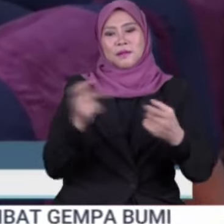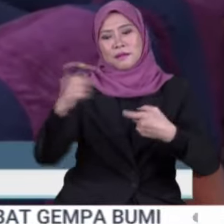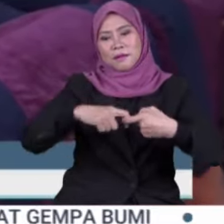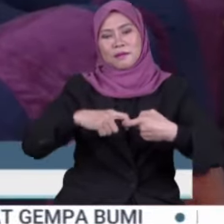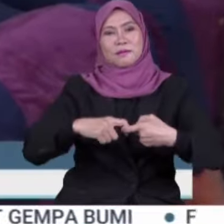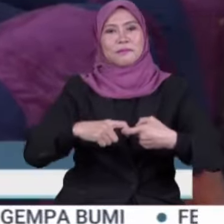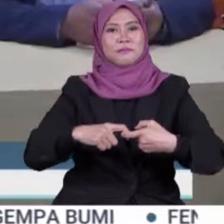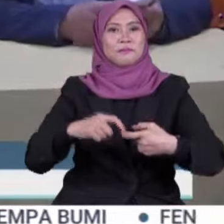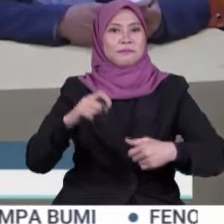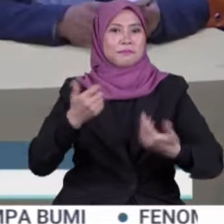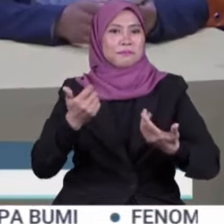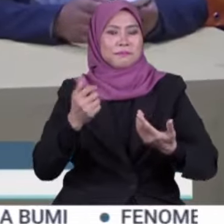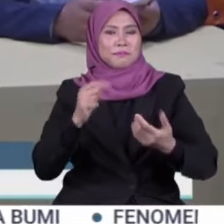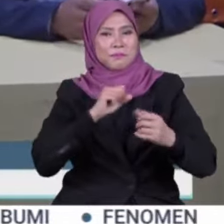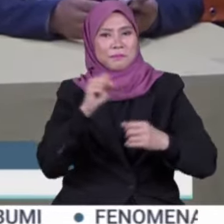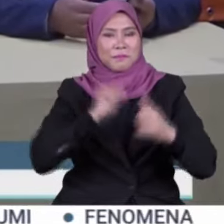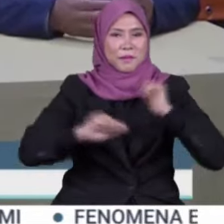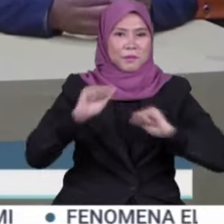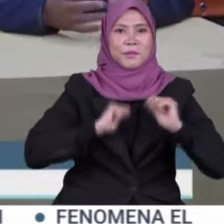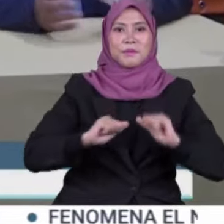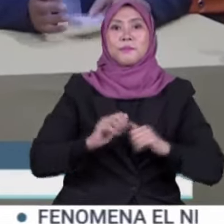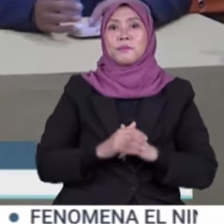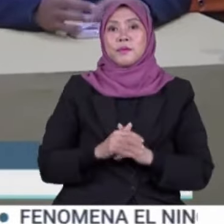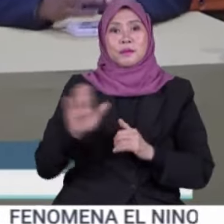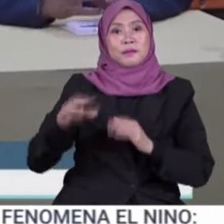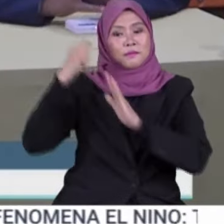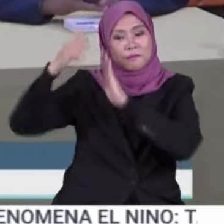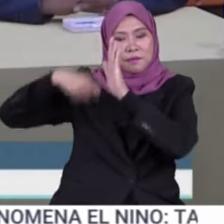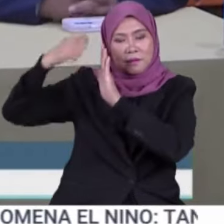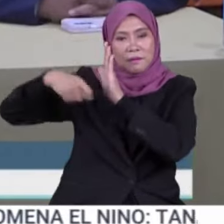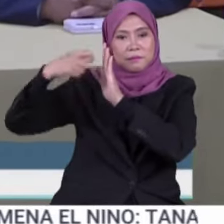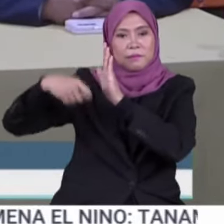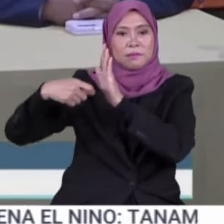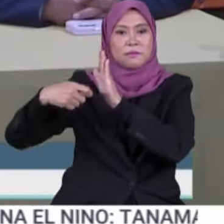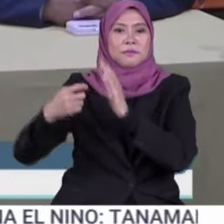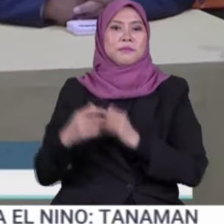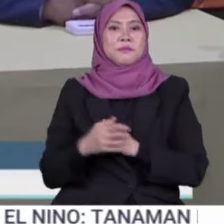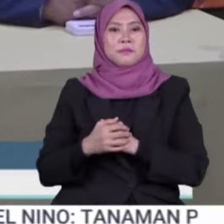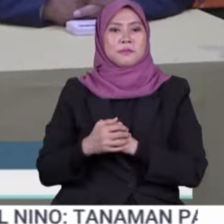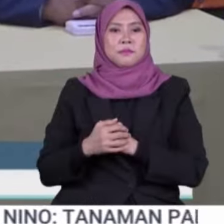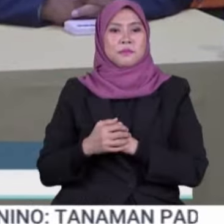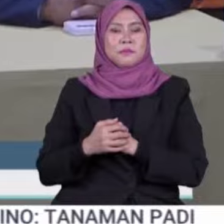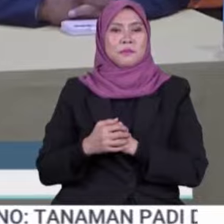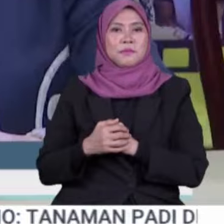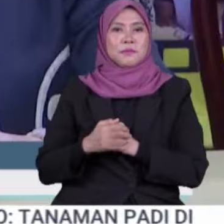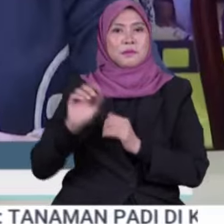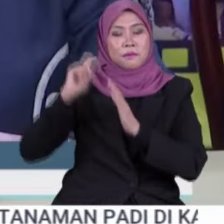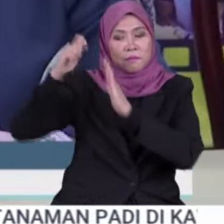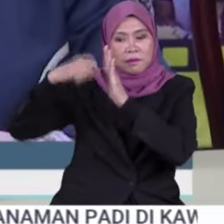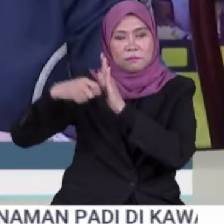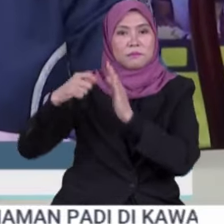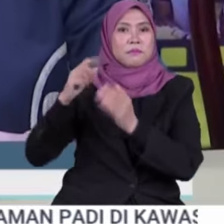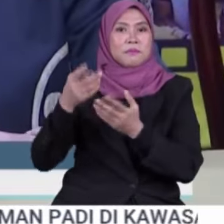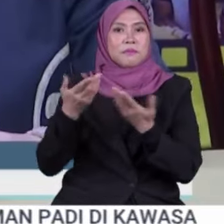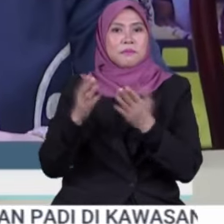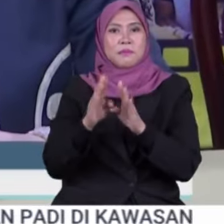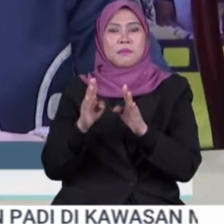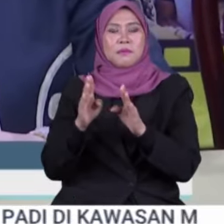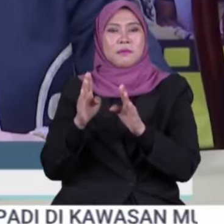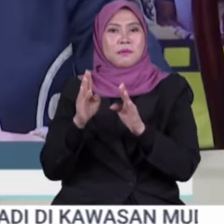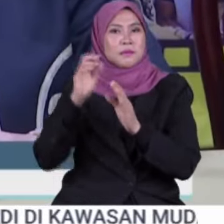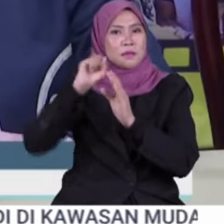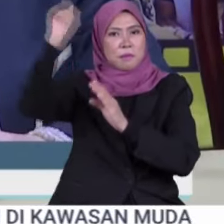berkaitan. Beliau berkata dalam sidang media filem Tribesman The Last Red Hunter, filem epik pertama Sabah dalam bahasa Kadazan